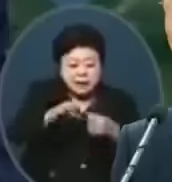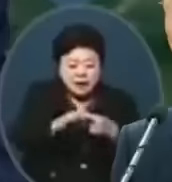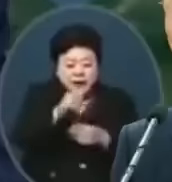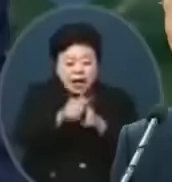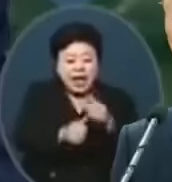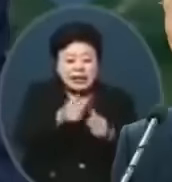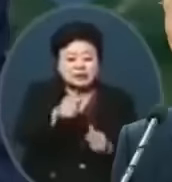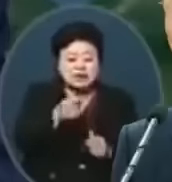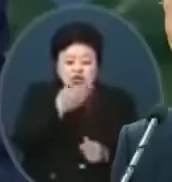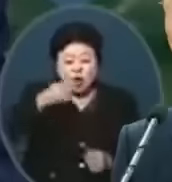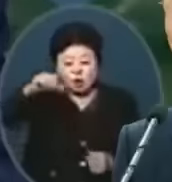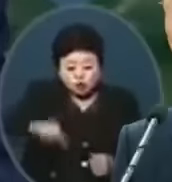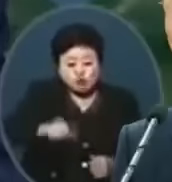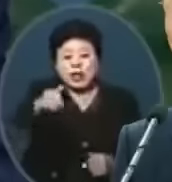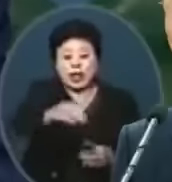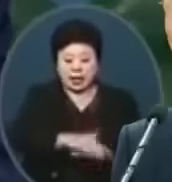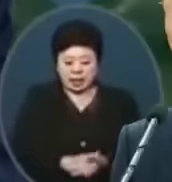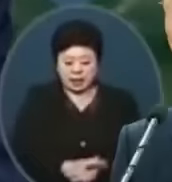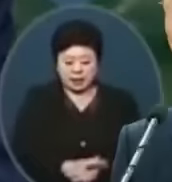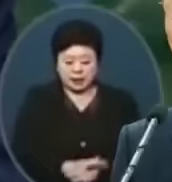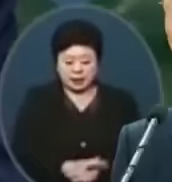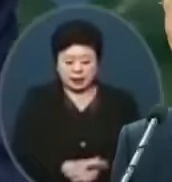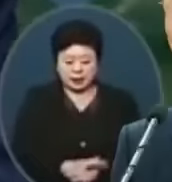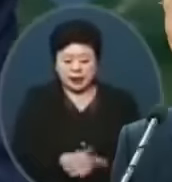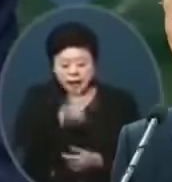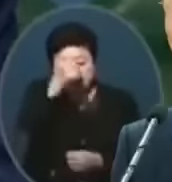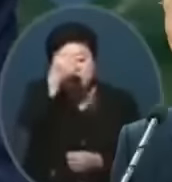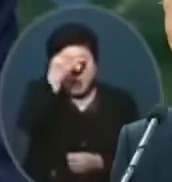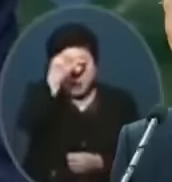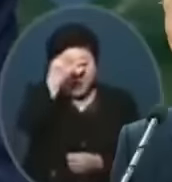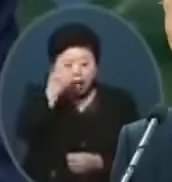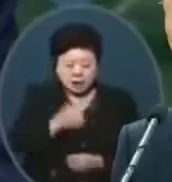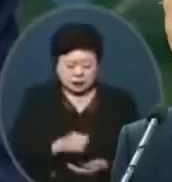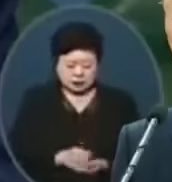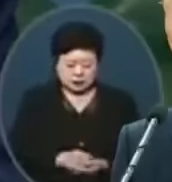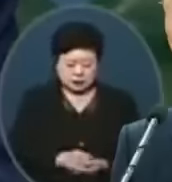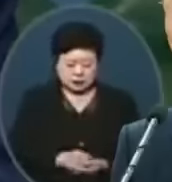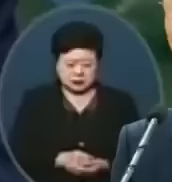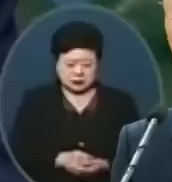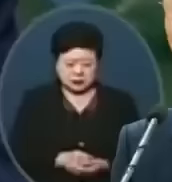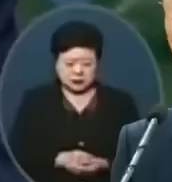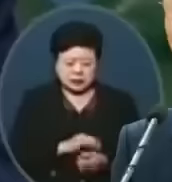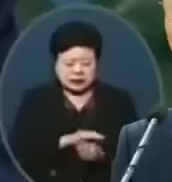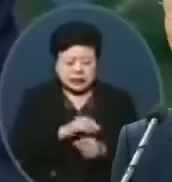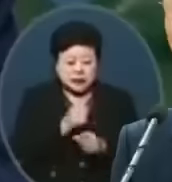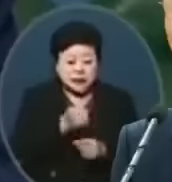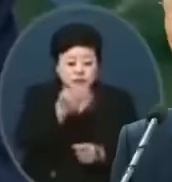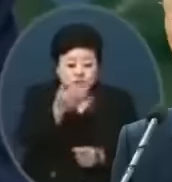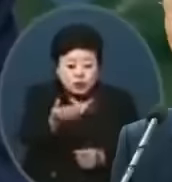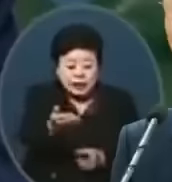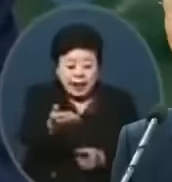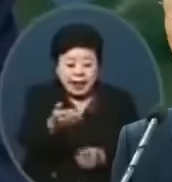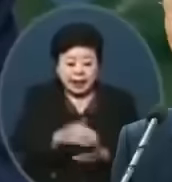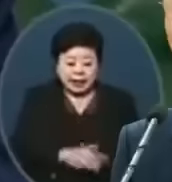하나님이 저주하시는 것입니다. 아담과 하와를 그렇게 사랑스럽게 만들었지만